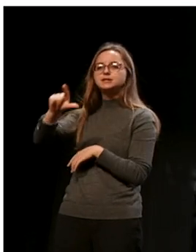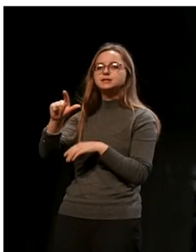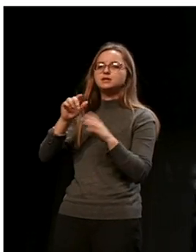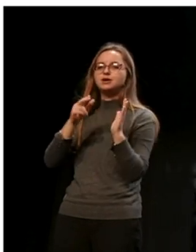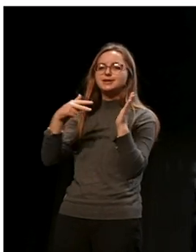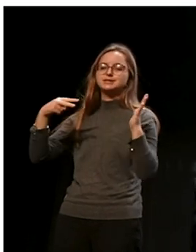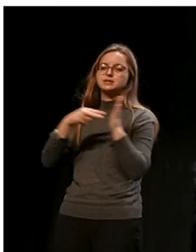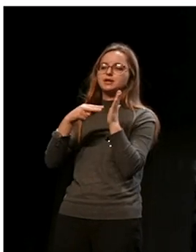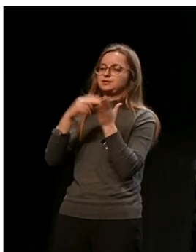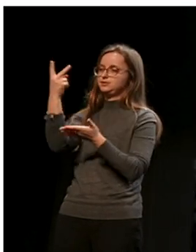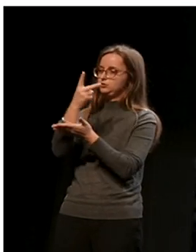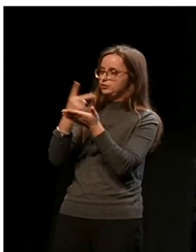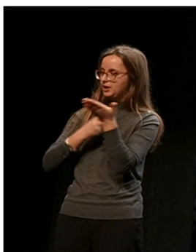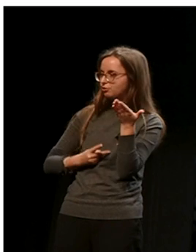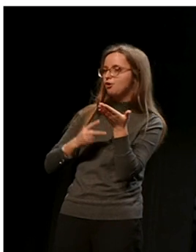et illustratrices ludiques.